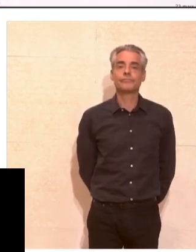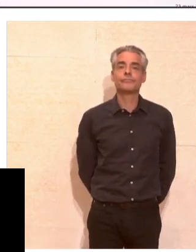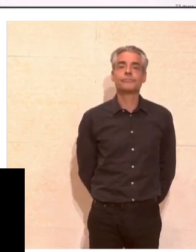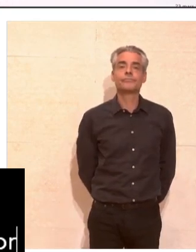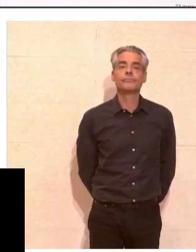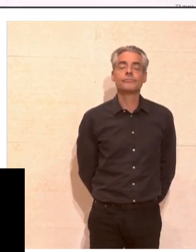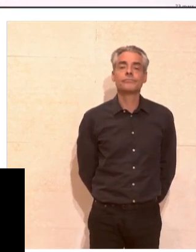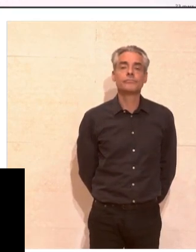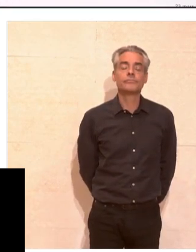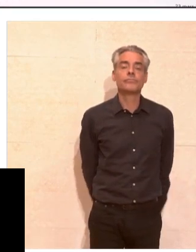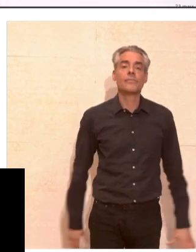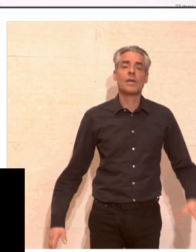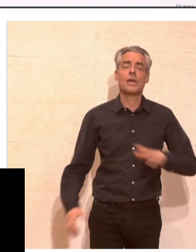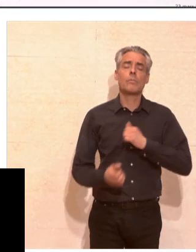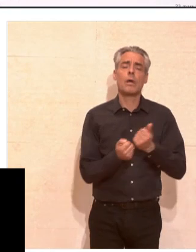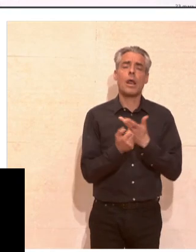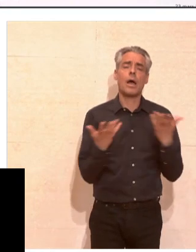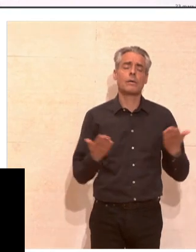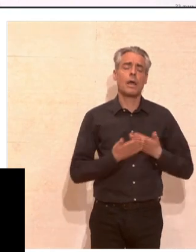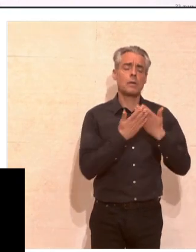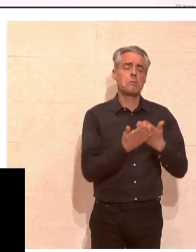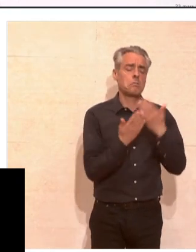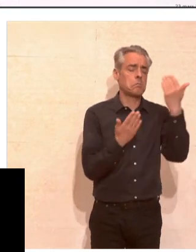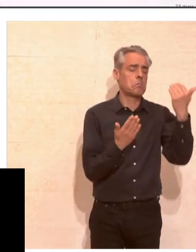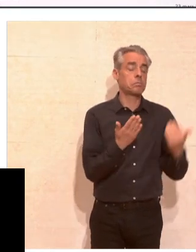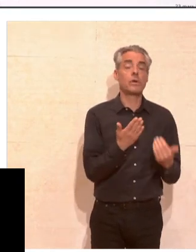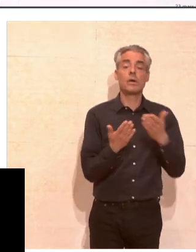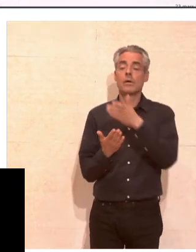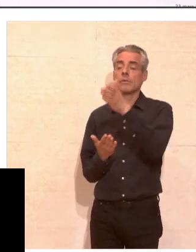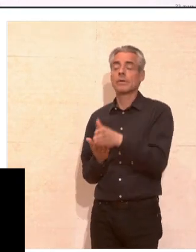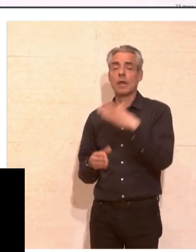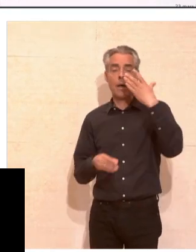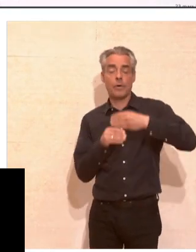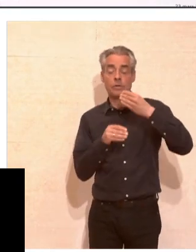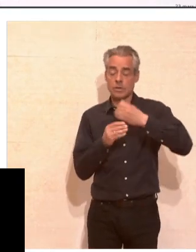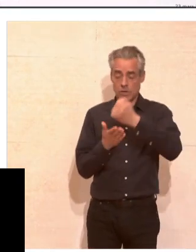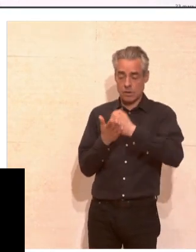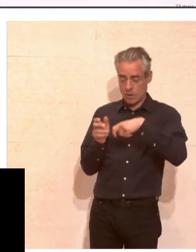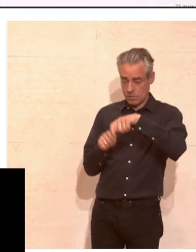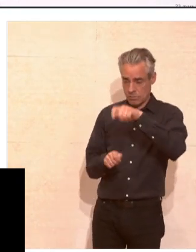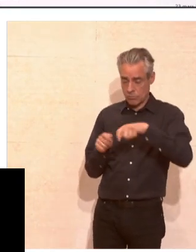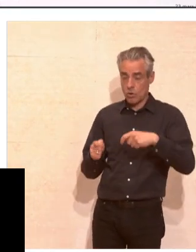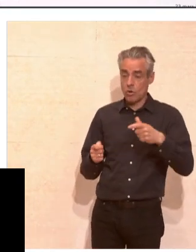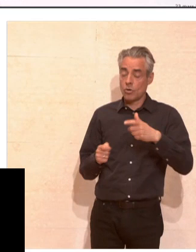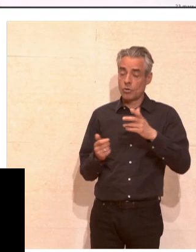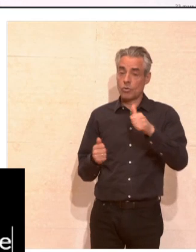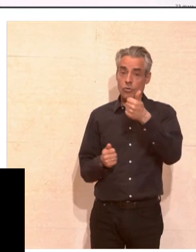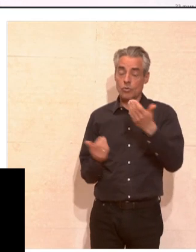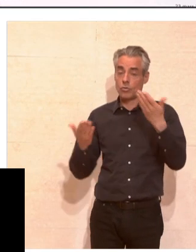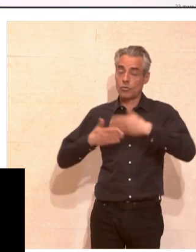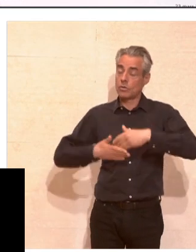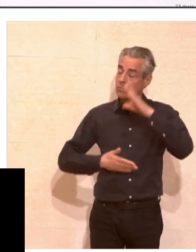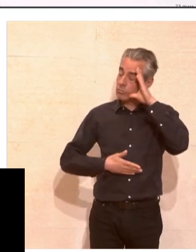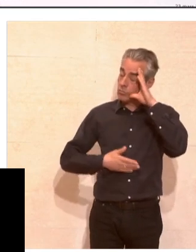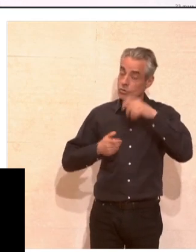Donc, en fait, il y a toute une série d'études qui a montré que quand on teste un apprentissage, après une nuit, ou alors après une période